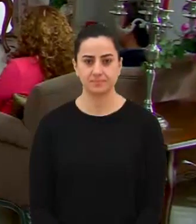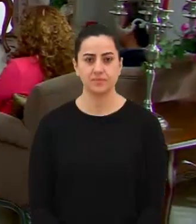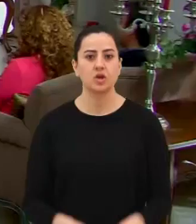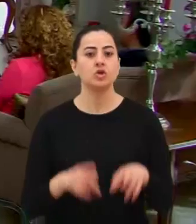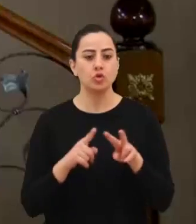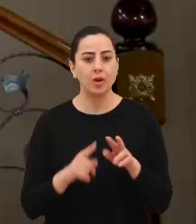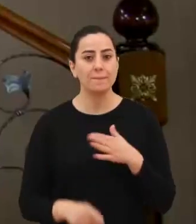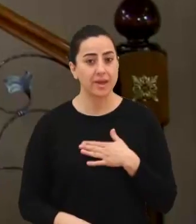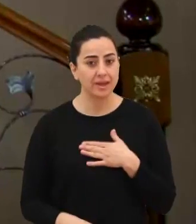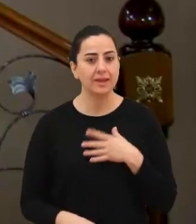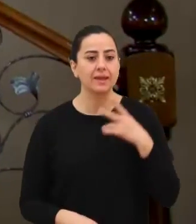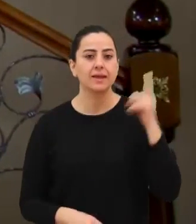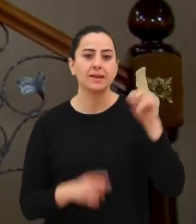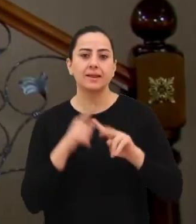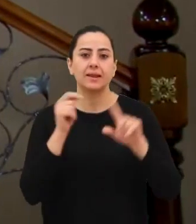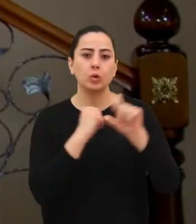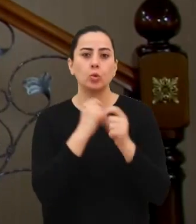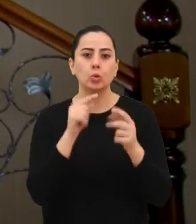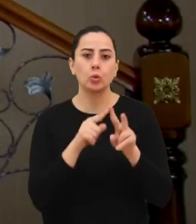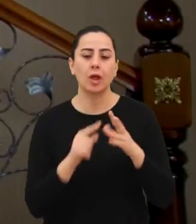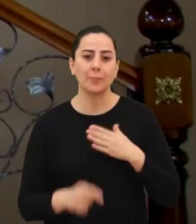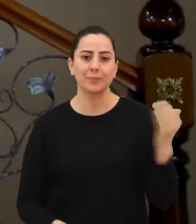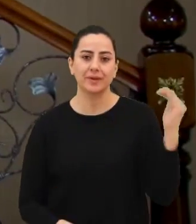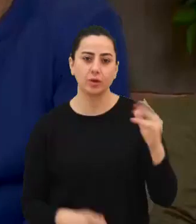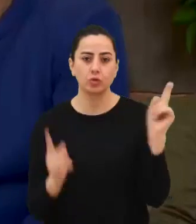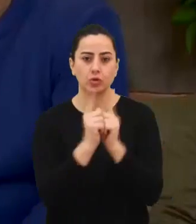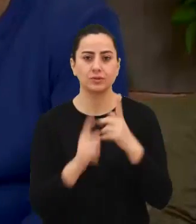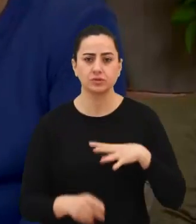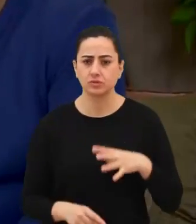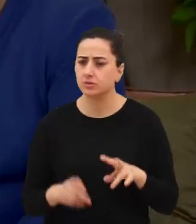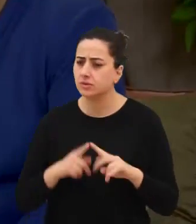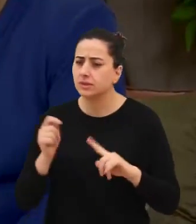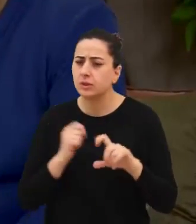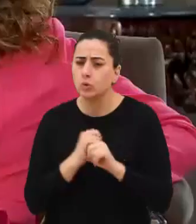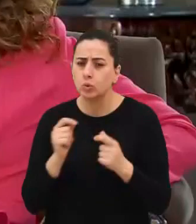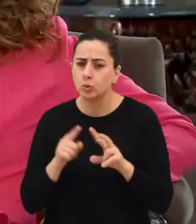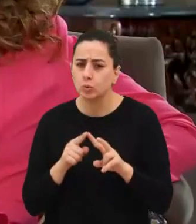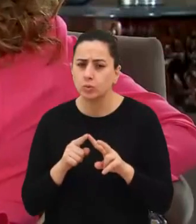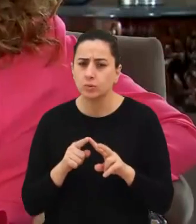Nurhan Bey, Nilgün Hanım geldiler. Sizinle konuşmak istiyorlar. Nilgün Hanım mı?